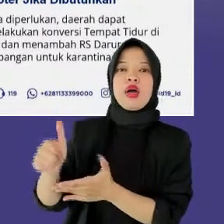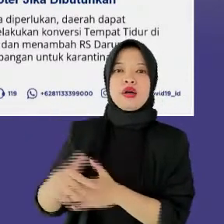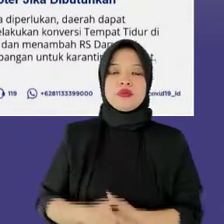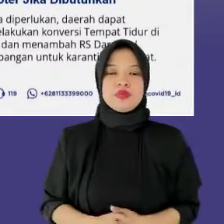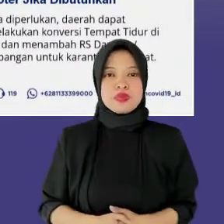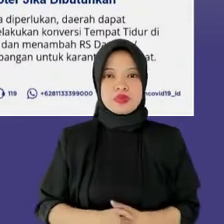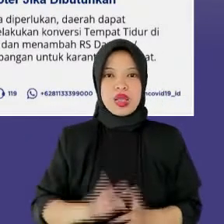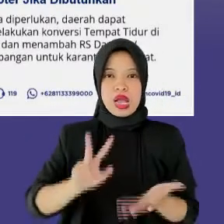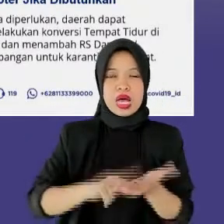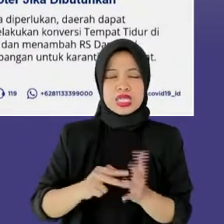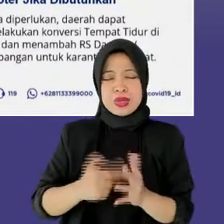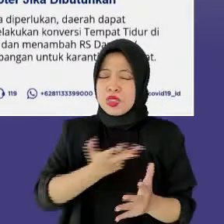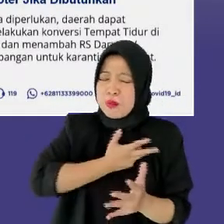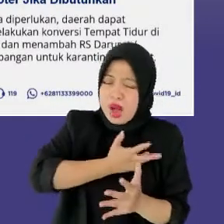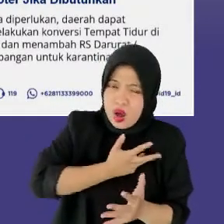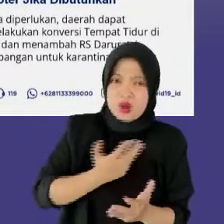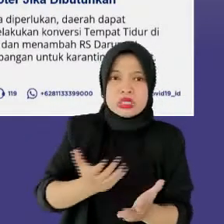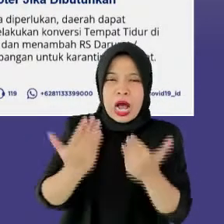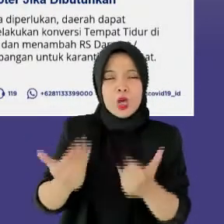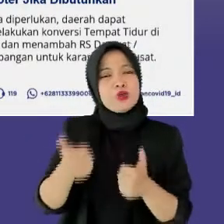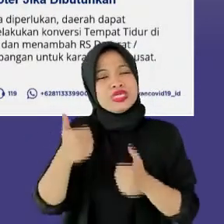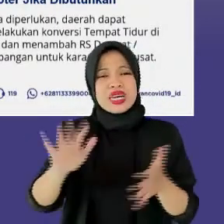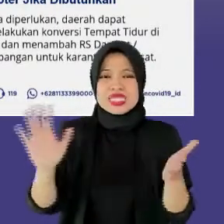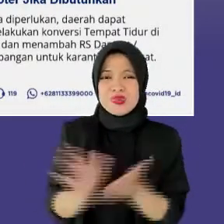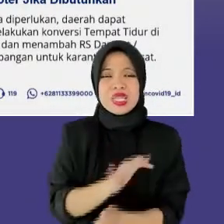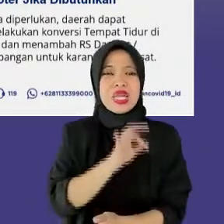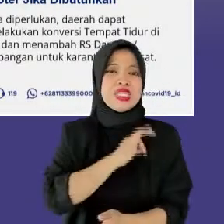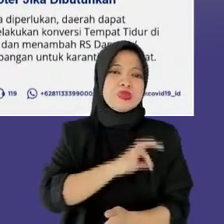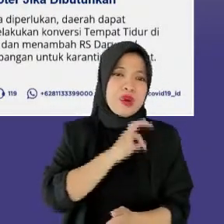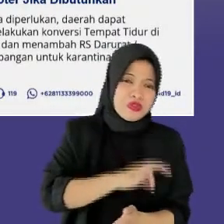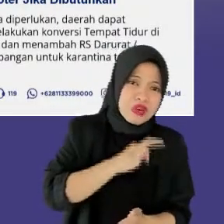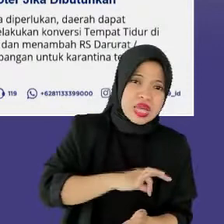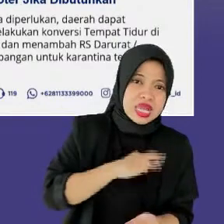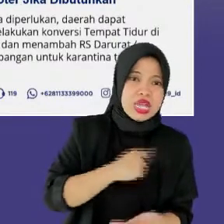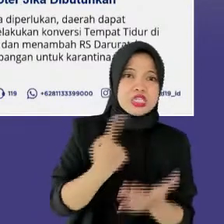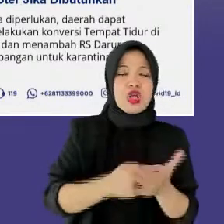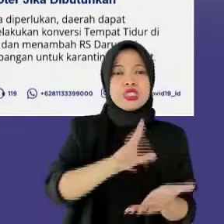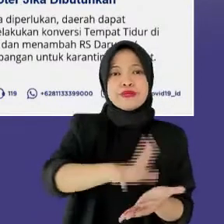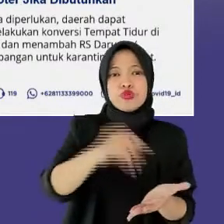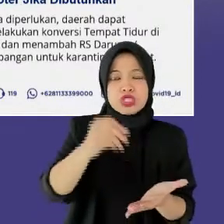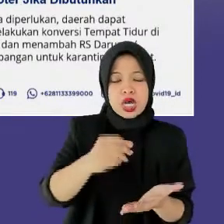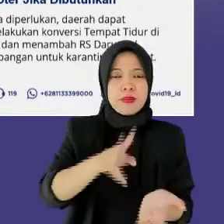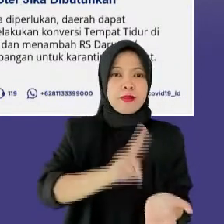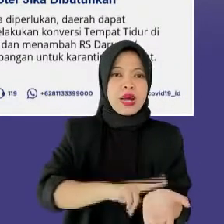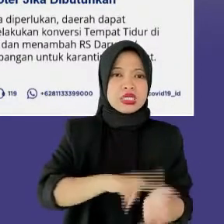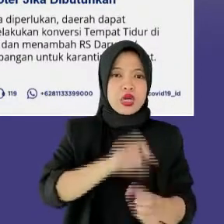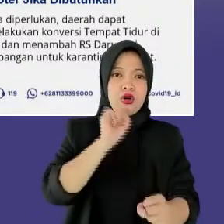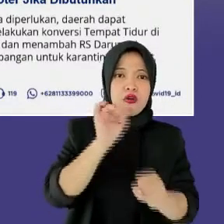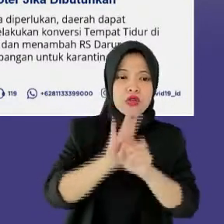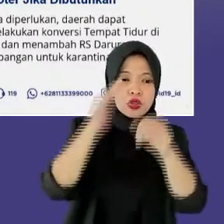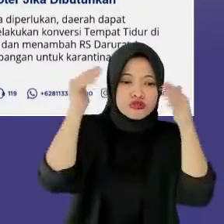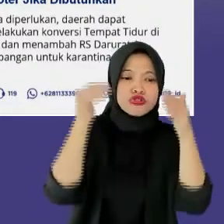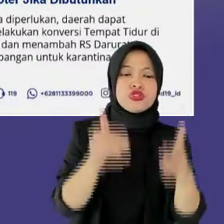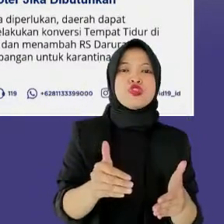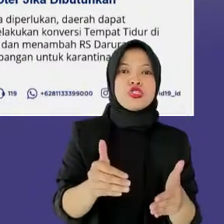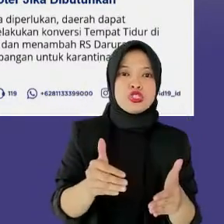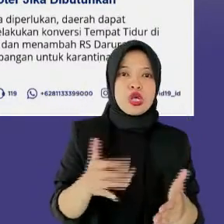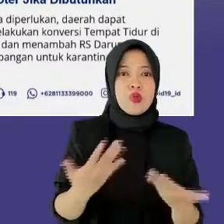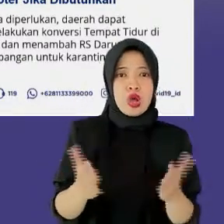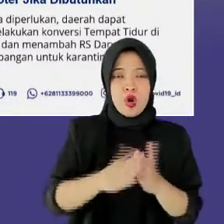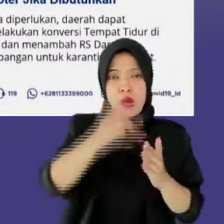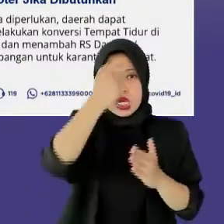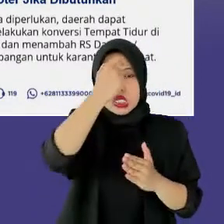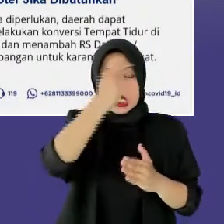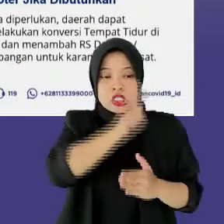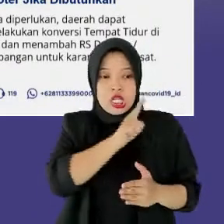ditangani. Jadi kita ingin mari manfaatkan fasilitas isolasi terpusat yang ada bagi seluruh pasien COVID-19. Meskipun mungkin di rumahnya